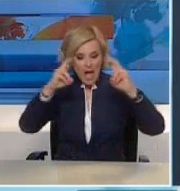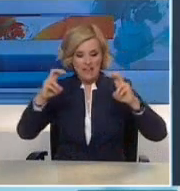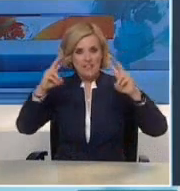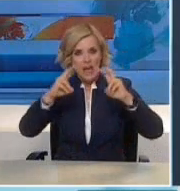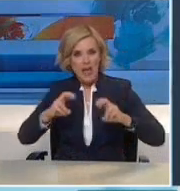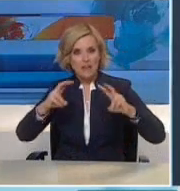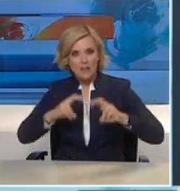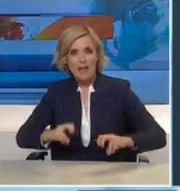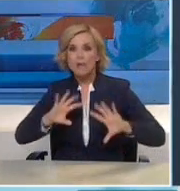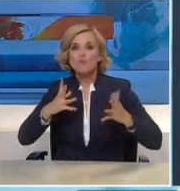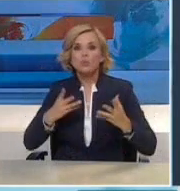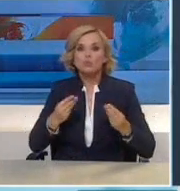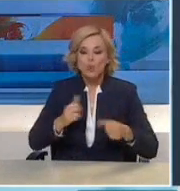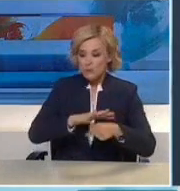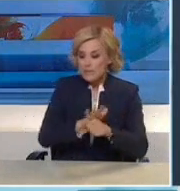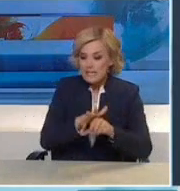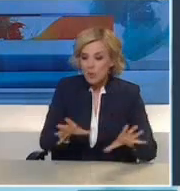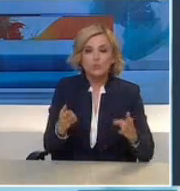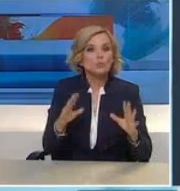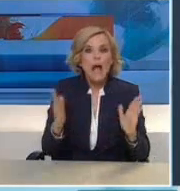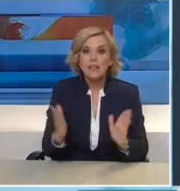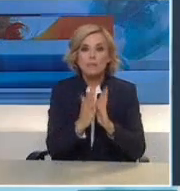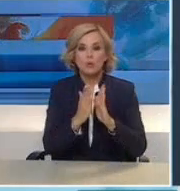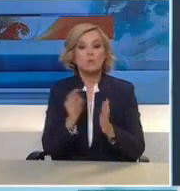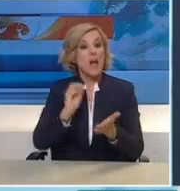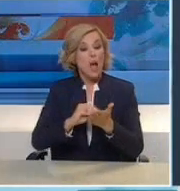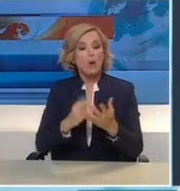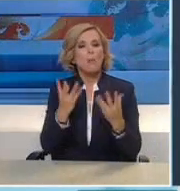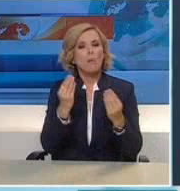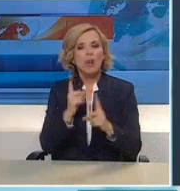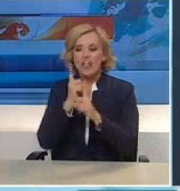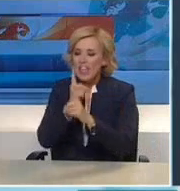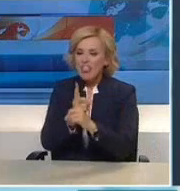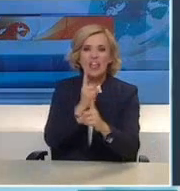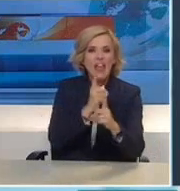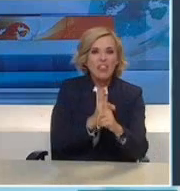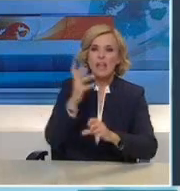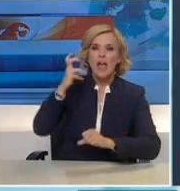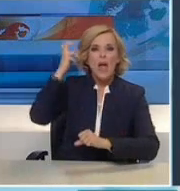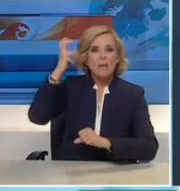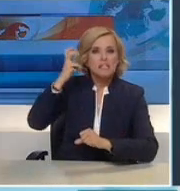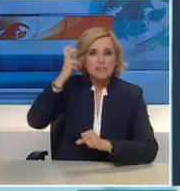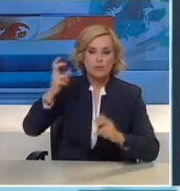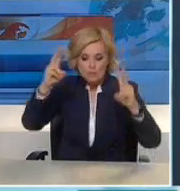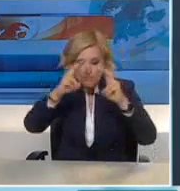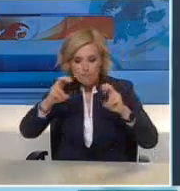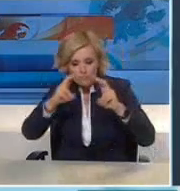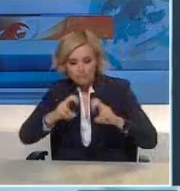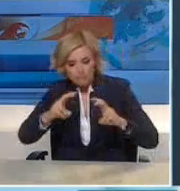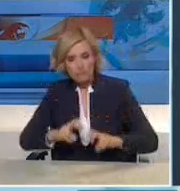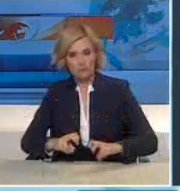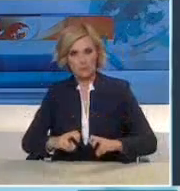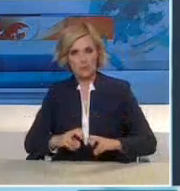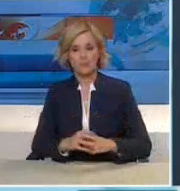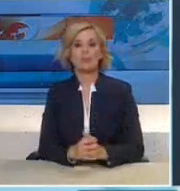συνεχίζεται και σε αυτήν συμβάλλουν επίσης ιατρικές ειδικότητες που δεν φαίνονται εκ πρώτης όψης να εμπλέκονται στη διάγνωση της λίμωξης, όπως